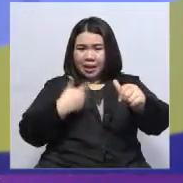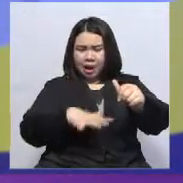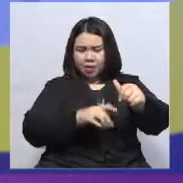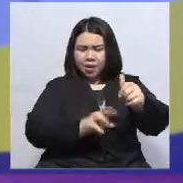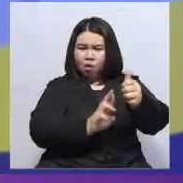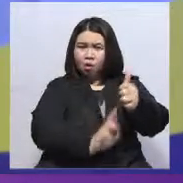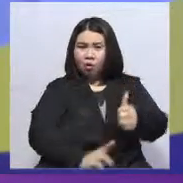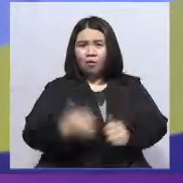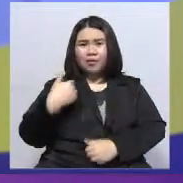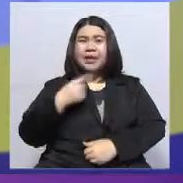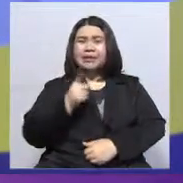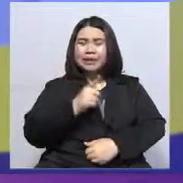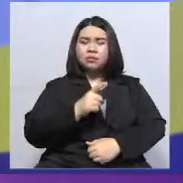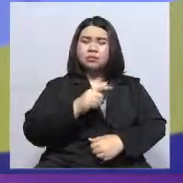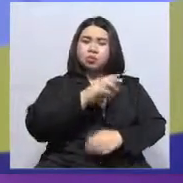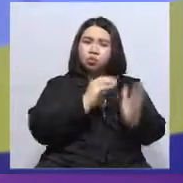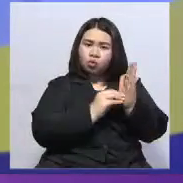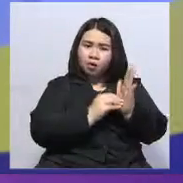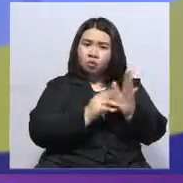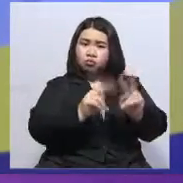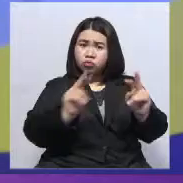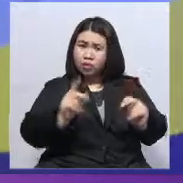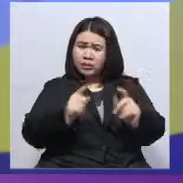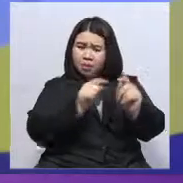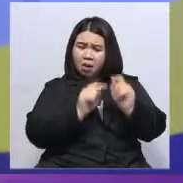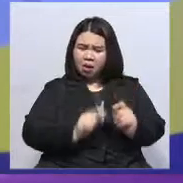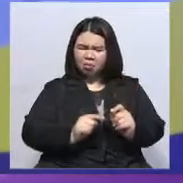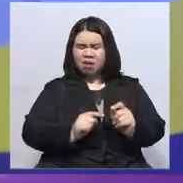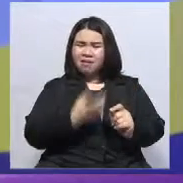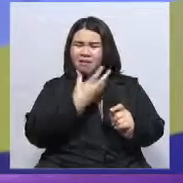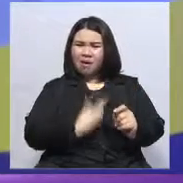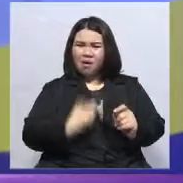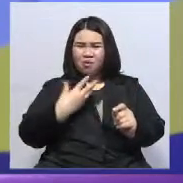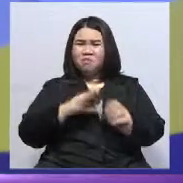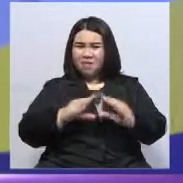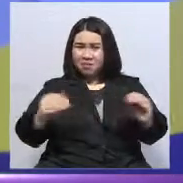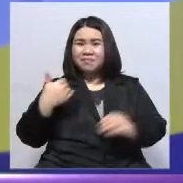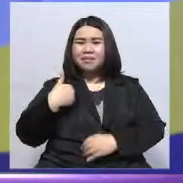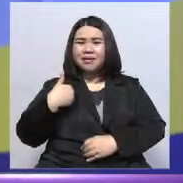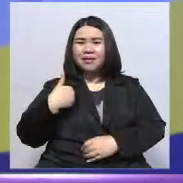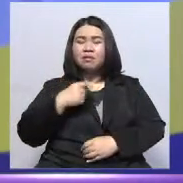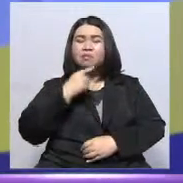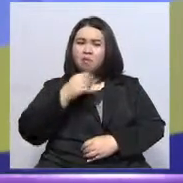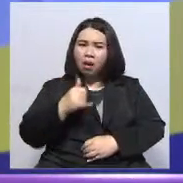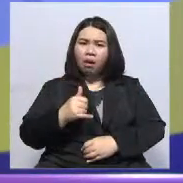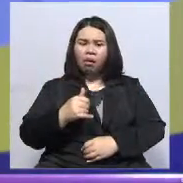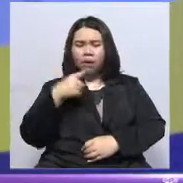บุรีพวกนี้กลายเป็นเมืองหลักไปหมดละแต่ถามว่ามันหลักจริงๆทุกอำเภอหรือเปล่าบอกเปล่ามันก็มีบางพื้นที่ที่ยัง